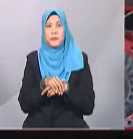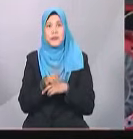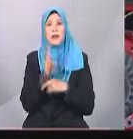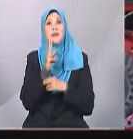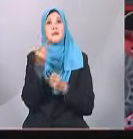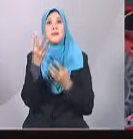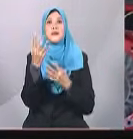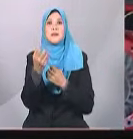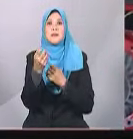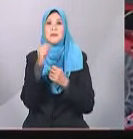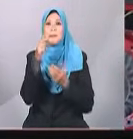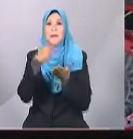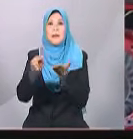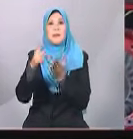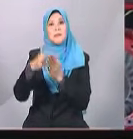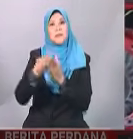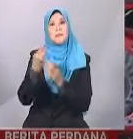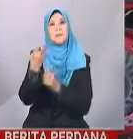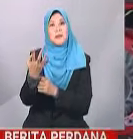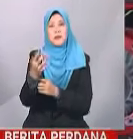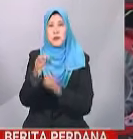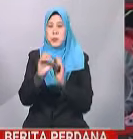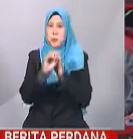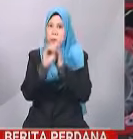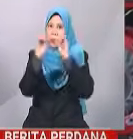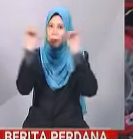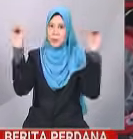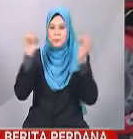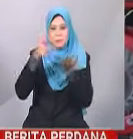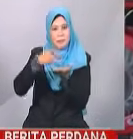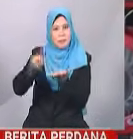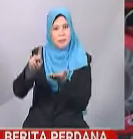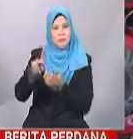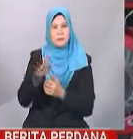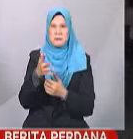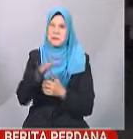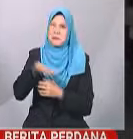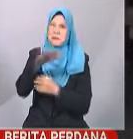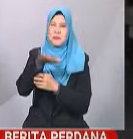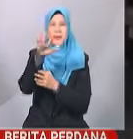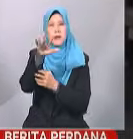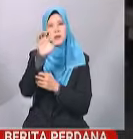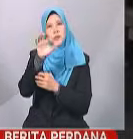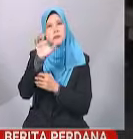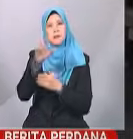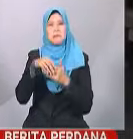bayar? Air tu lama dah. Dalam 500 gitu lah.